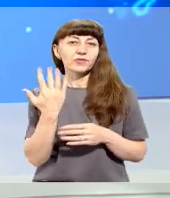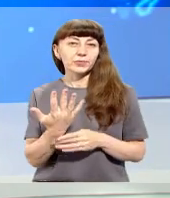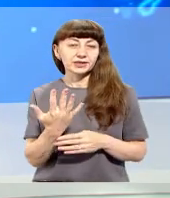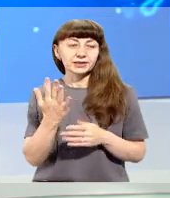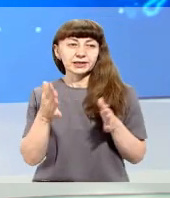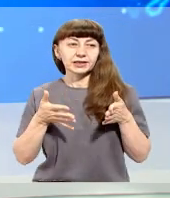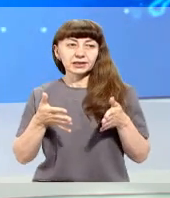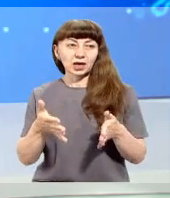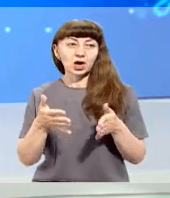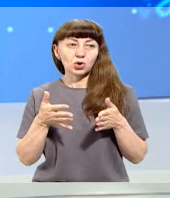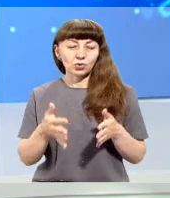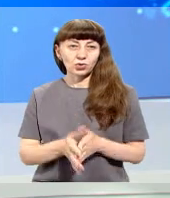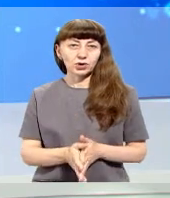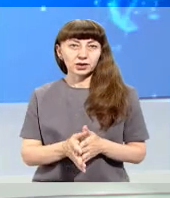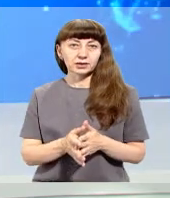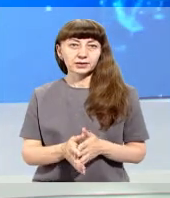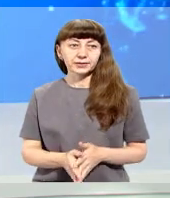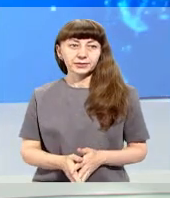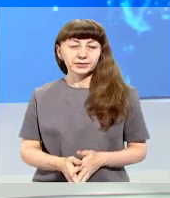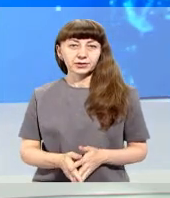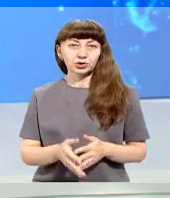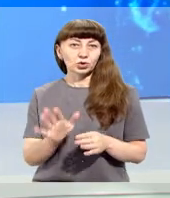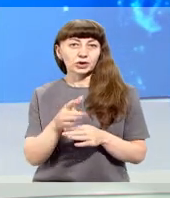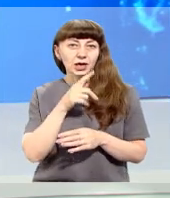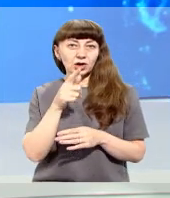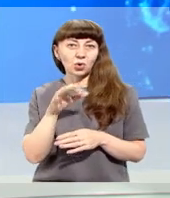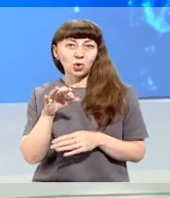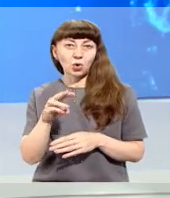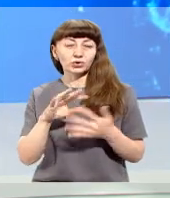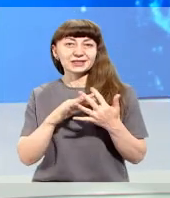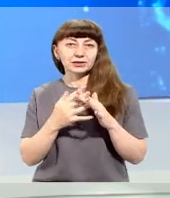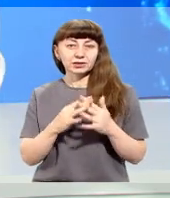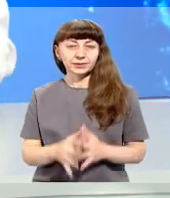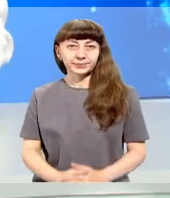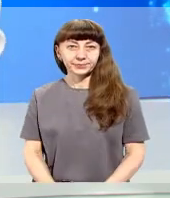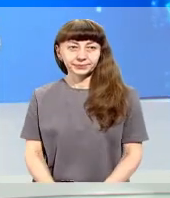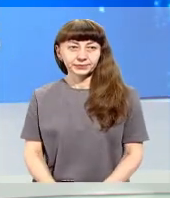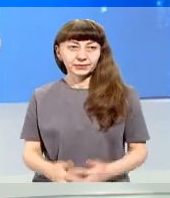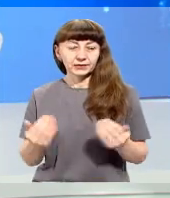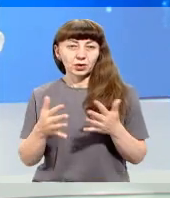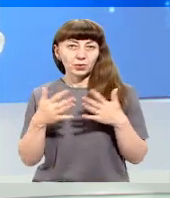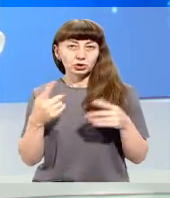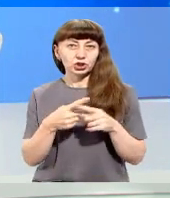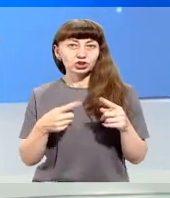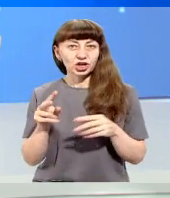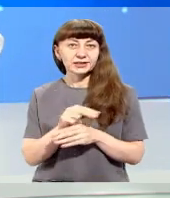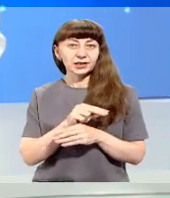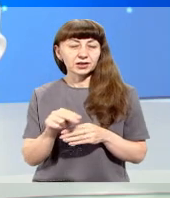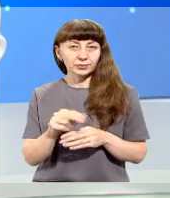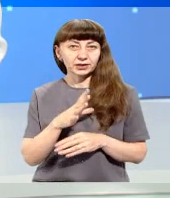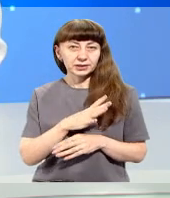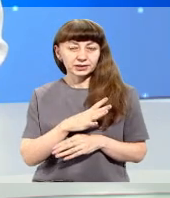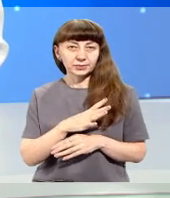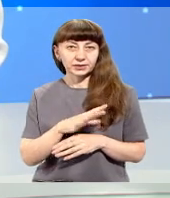мекендерге апталап мүлде қатынас сүзілген. Қазір жолдардың басым бөлігі жөнделді, барлық ауылдармен қатынас орнады. Қалпына келтіру